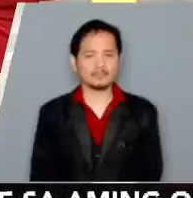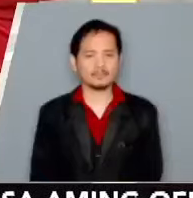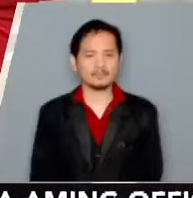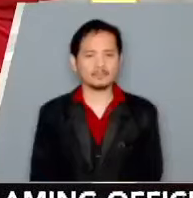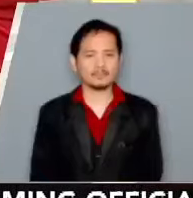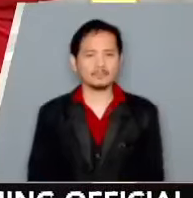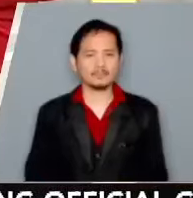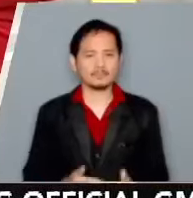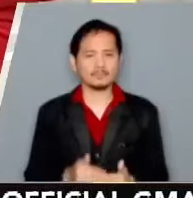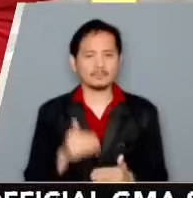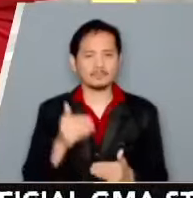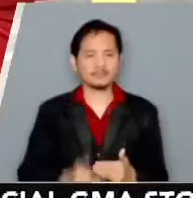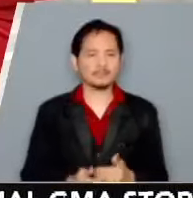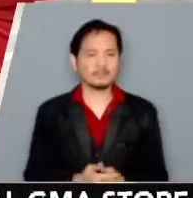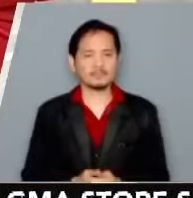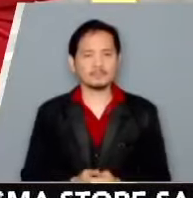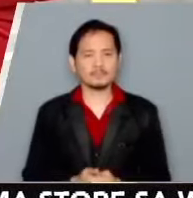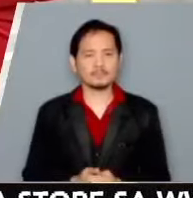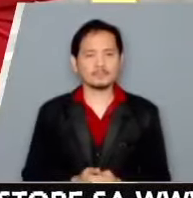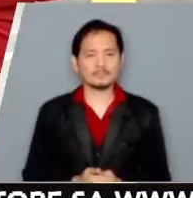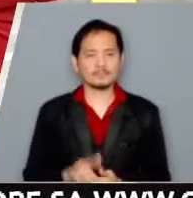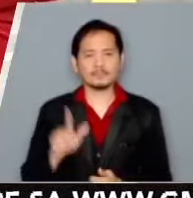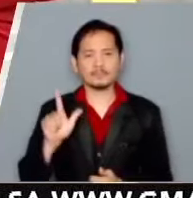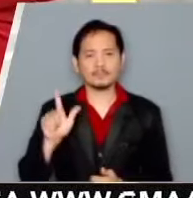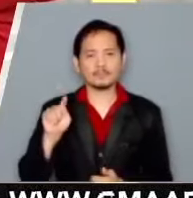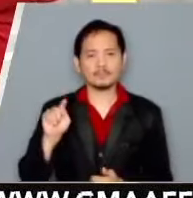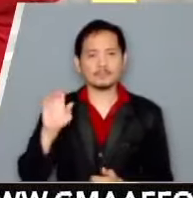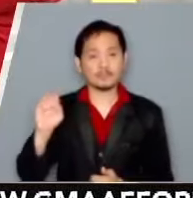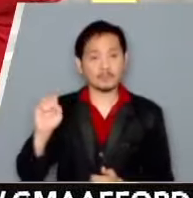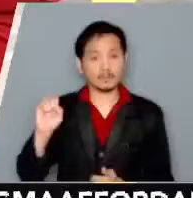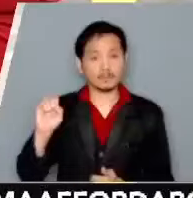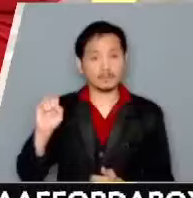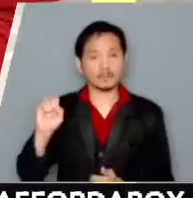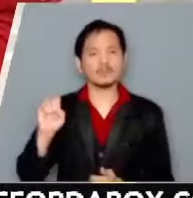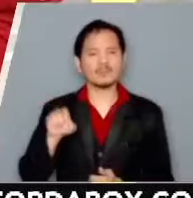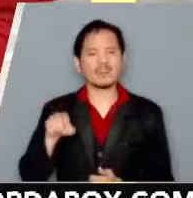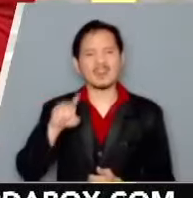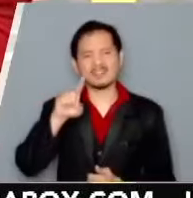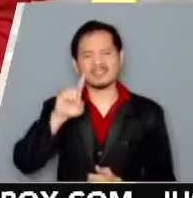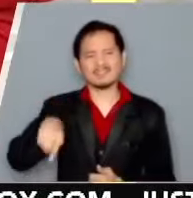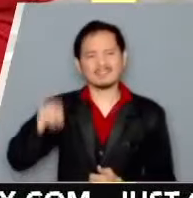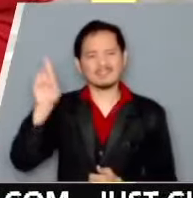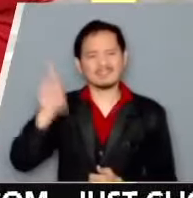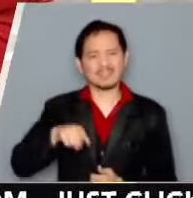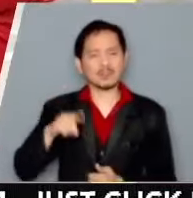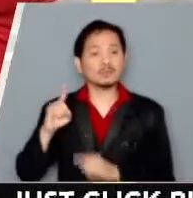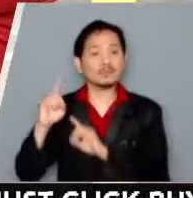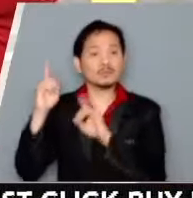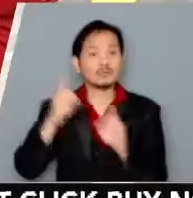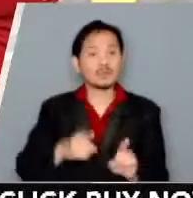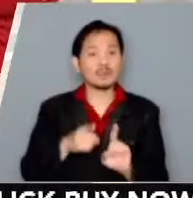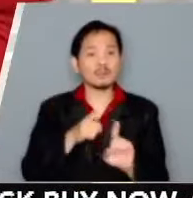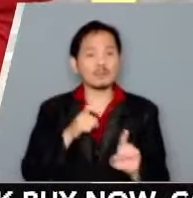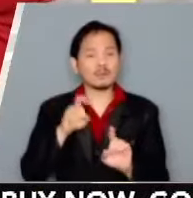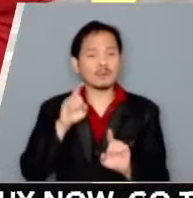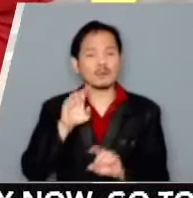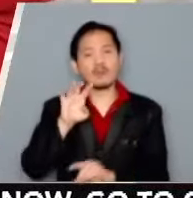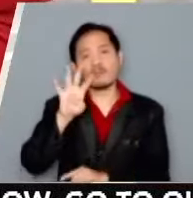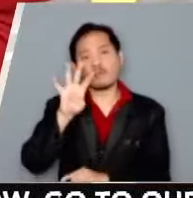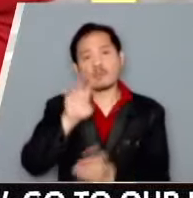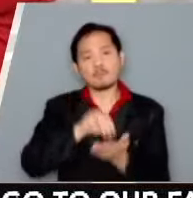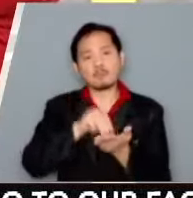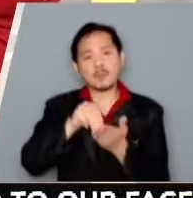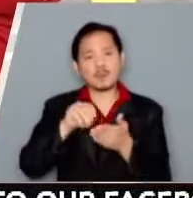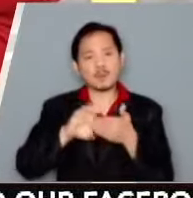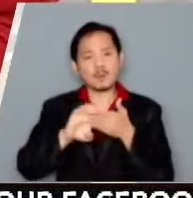Pinakansela ng Land Transportation Office ang pagtanggap ng donasyong 4 na milyong plastic cards na para sana sa driver's license. Ang